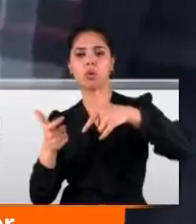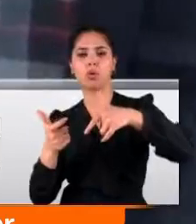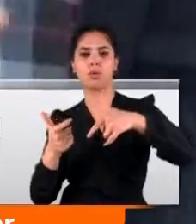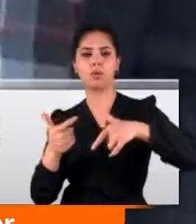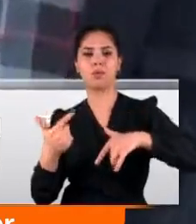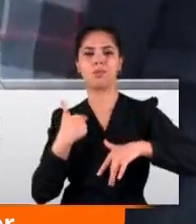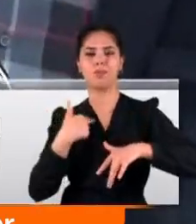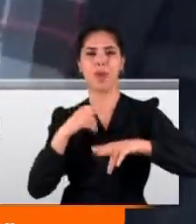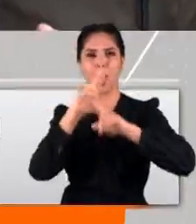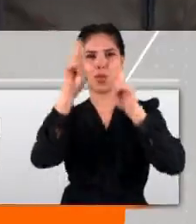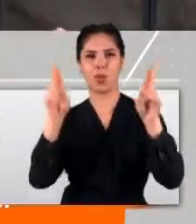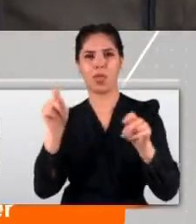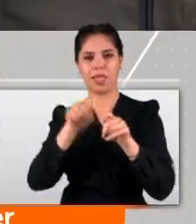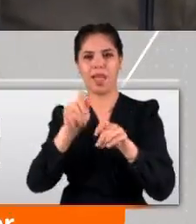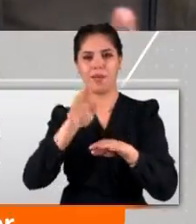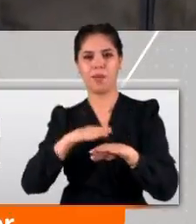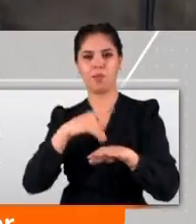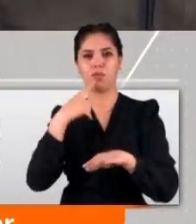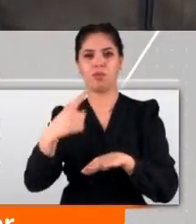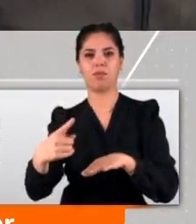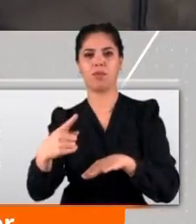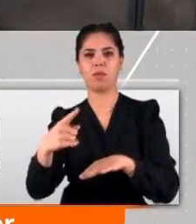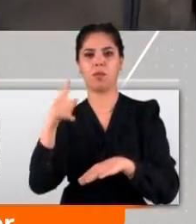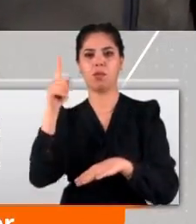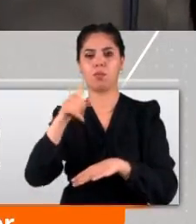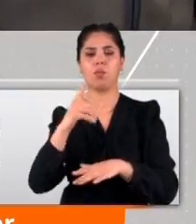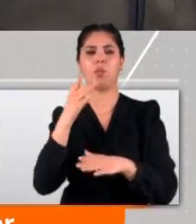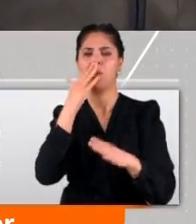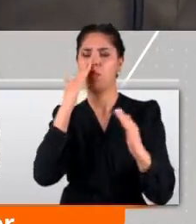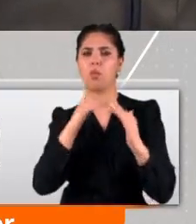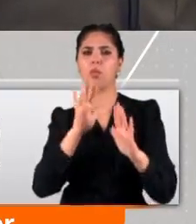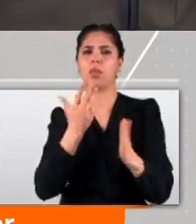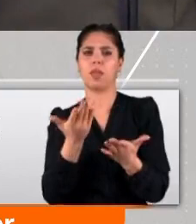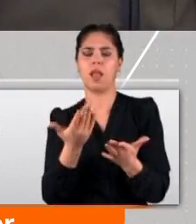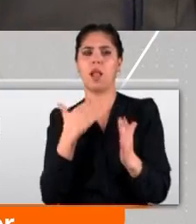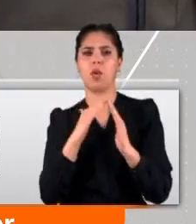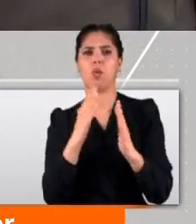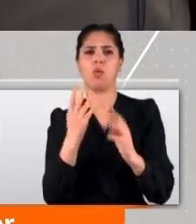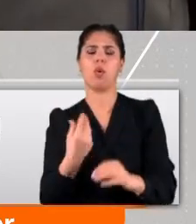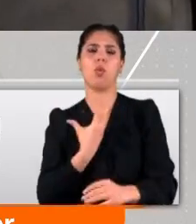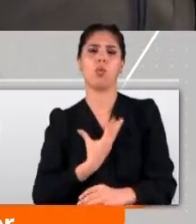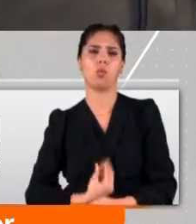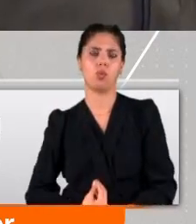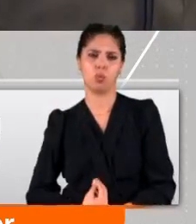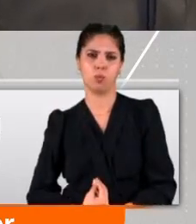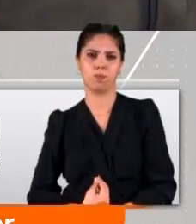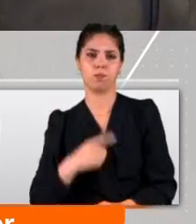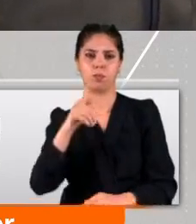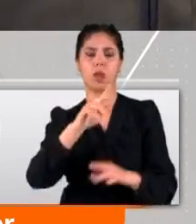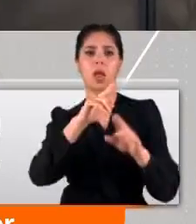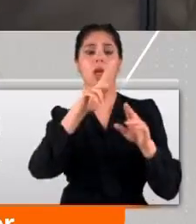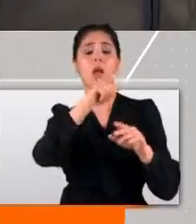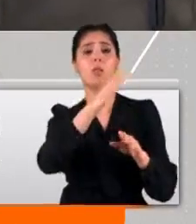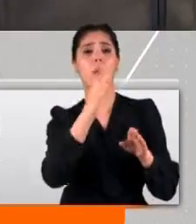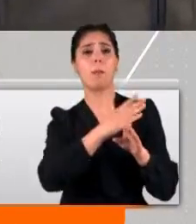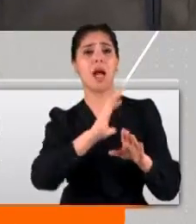dükkana dolgu yapacağım diye. Yani böyle bir şey kimse tasvip etmez, biz de tasvip etmiyoruz. Komşu olarak da üzüldük. Hem mülk sahibi komşumuz hem